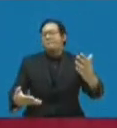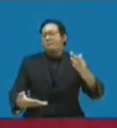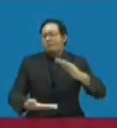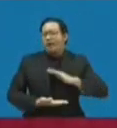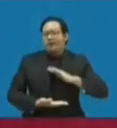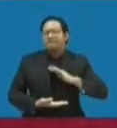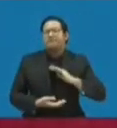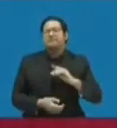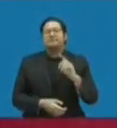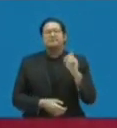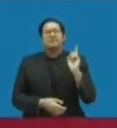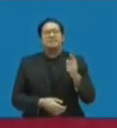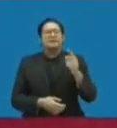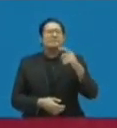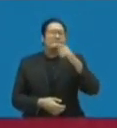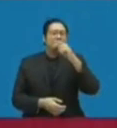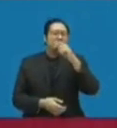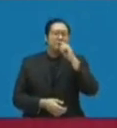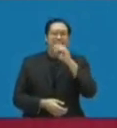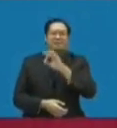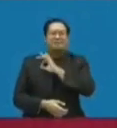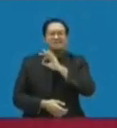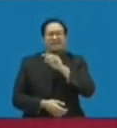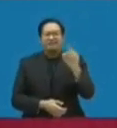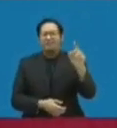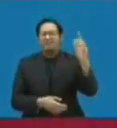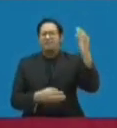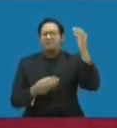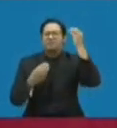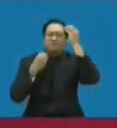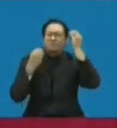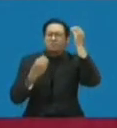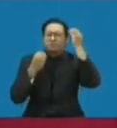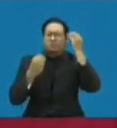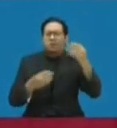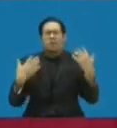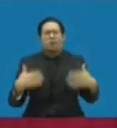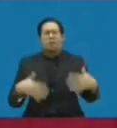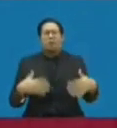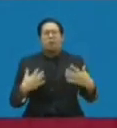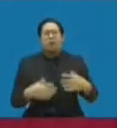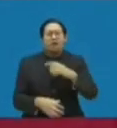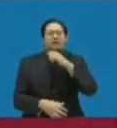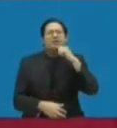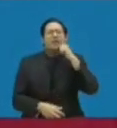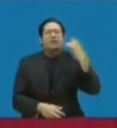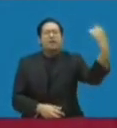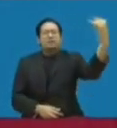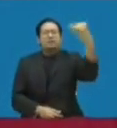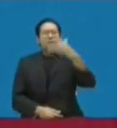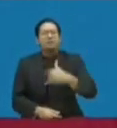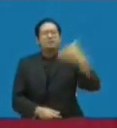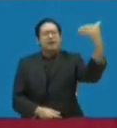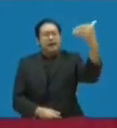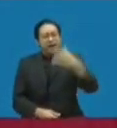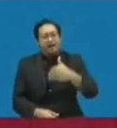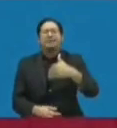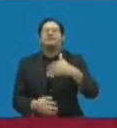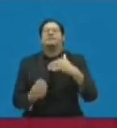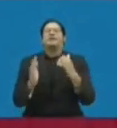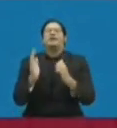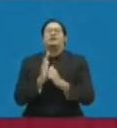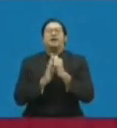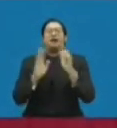kesibukan bapak presiden sangat luar biasa Hai bapak presiden menyempatkan hadir di ujung Ajeng 416 di